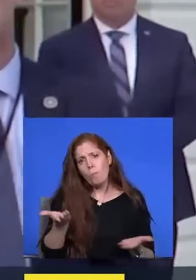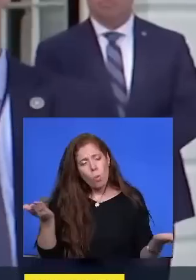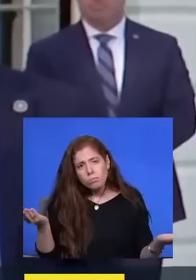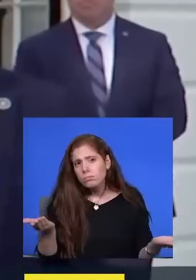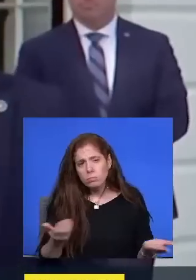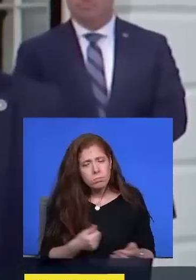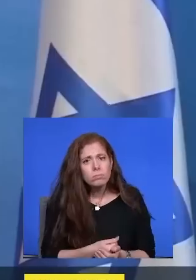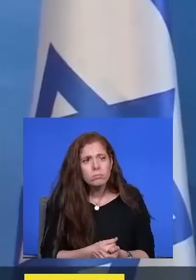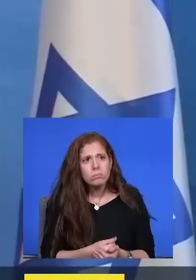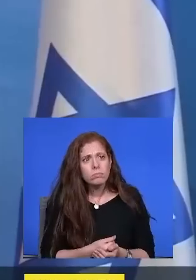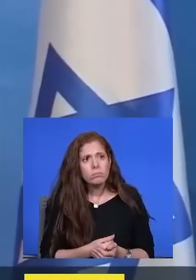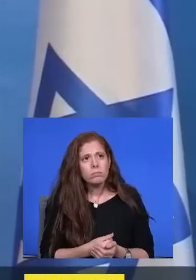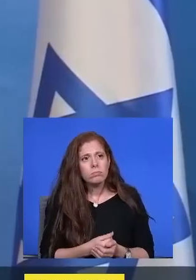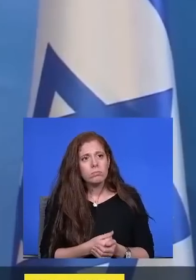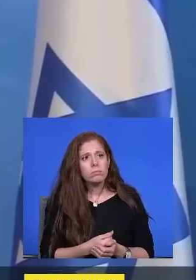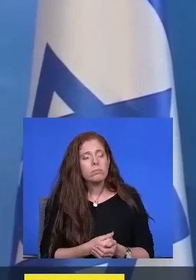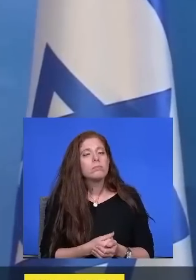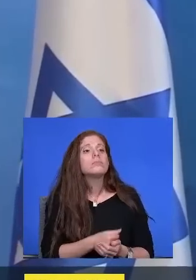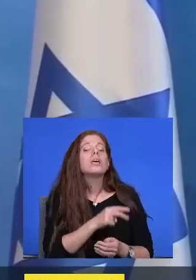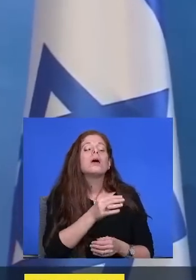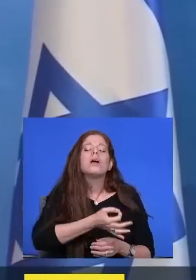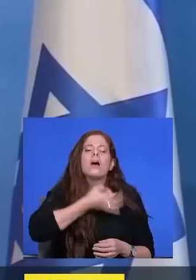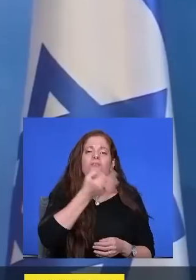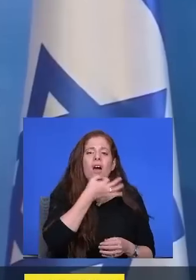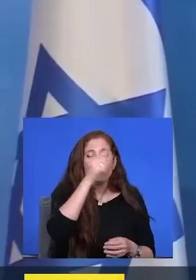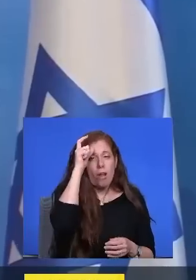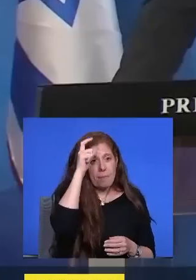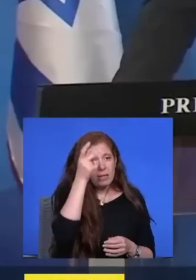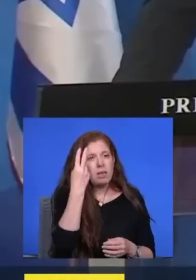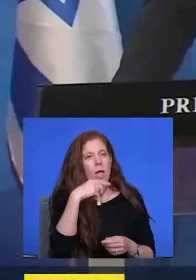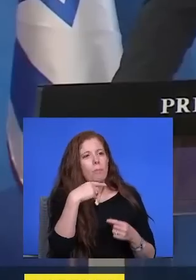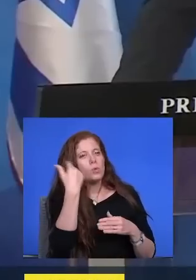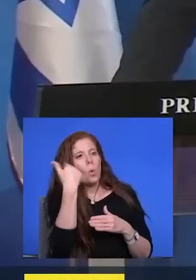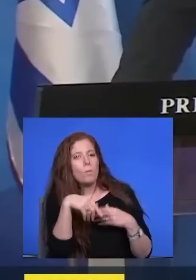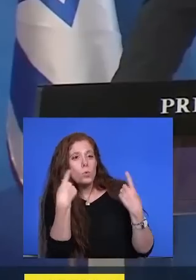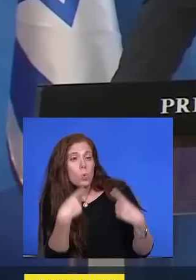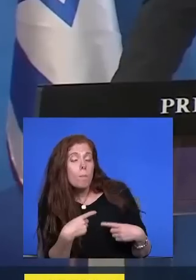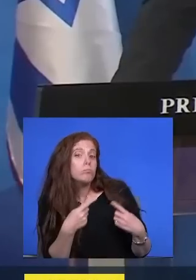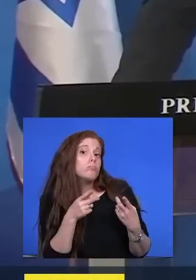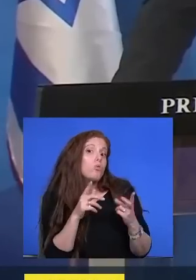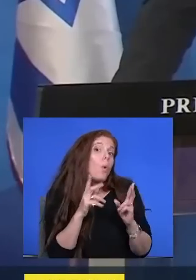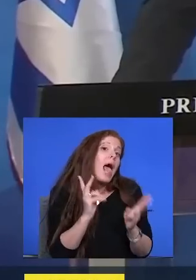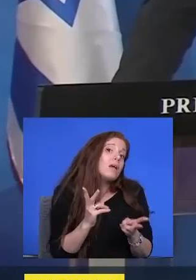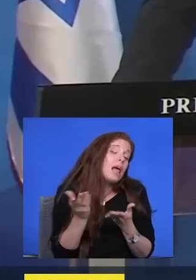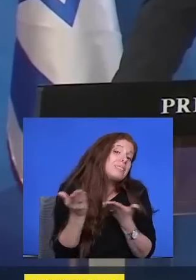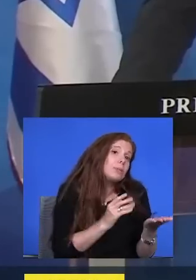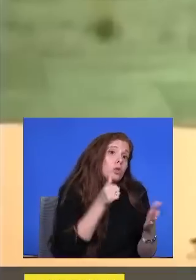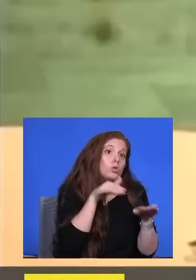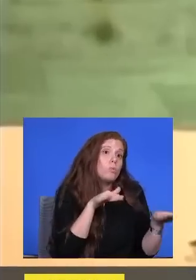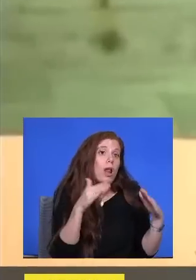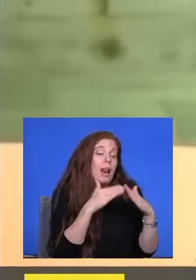I hope he walks away from it. דבריו של ביידן באו בתום יום של ניחושים אשר להזמנה אפשרית של ראש הממשלה נתניהו לבית